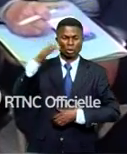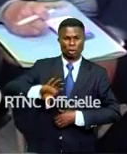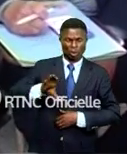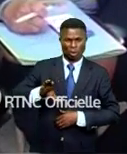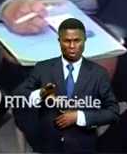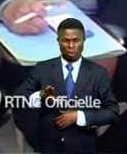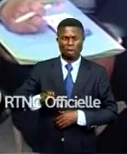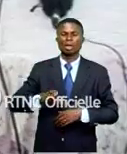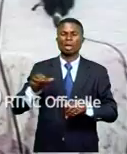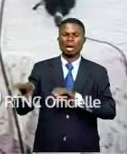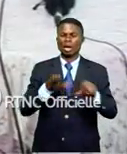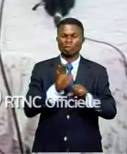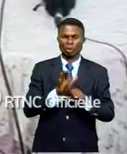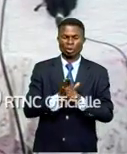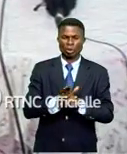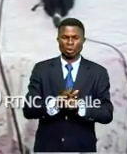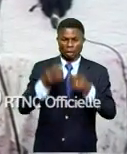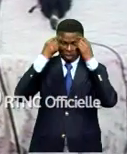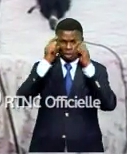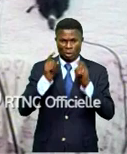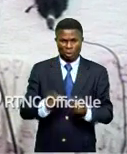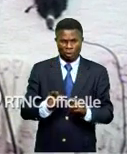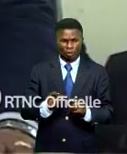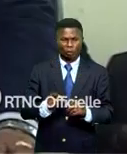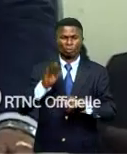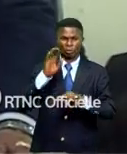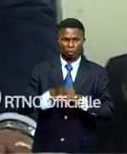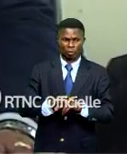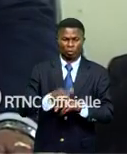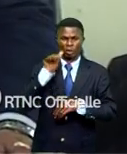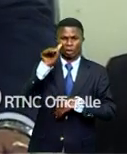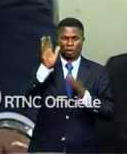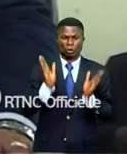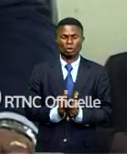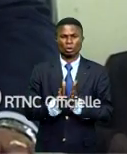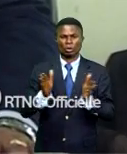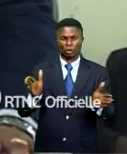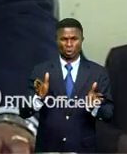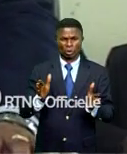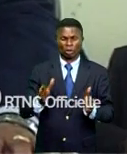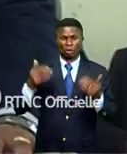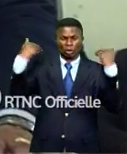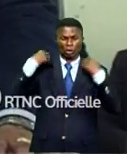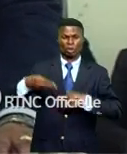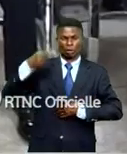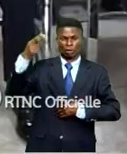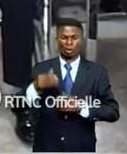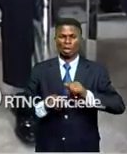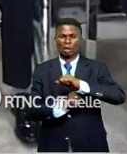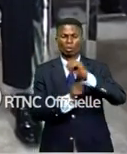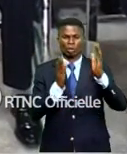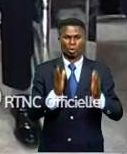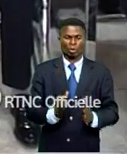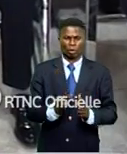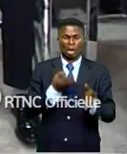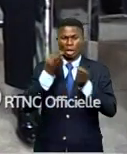toute activité, mais a tenu tout de même par les truchements de son directeur général, ses hauts cadres et partenaires à faire